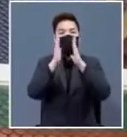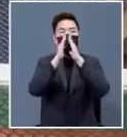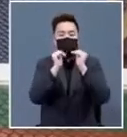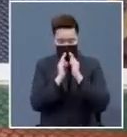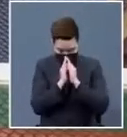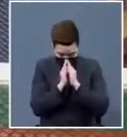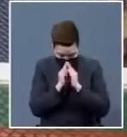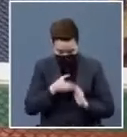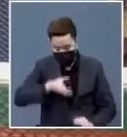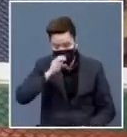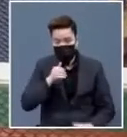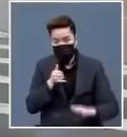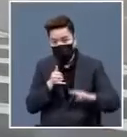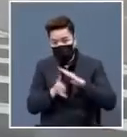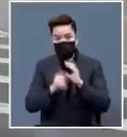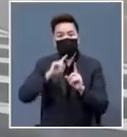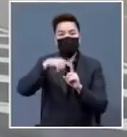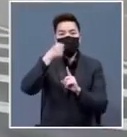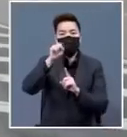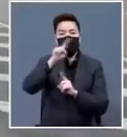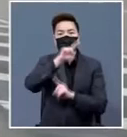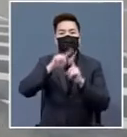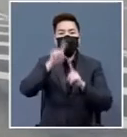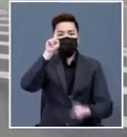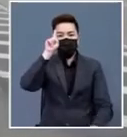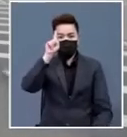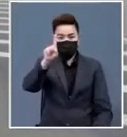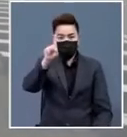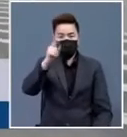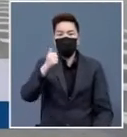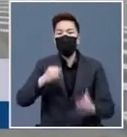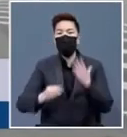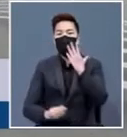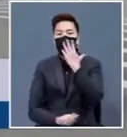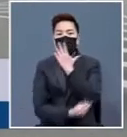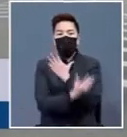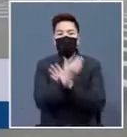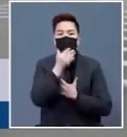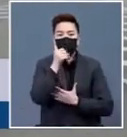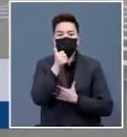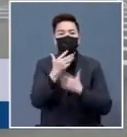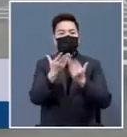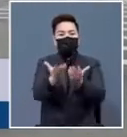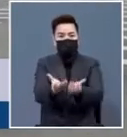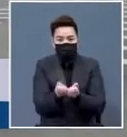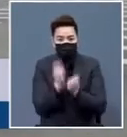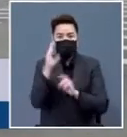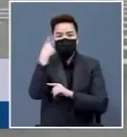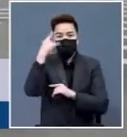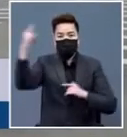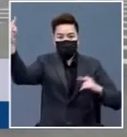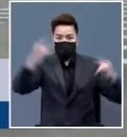ศรีรัตนศาสดารามได้ตั้งแต่วันที่ 1พฤศจิกายนนี้เป็นต้นไปนะคะถือเป็นโอกาสที่ดีค่ะที่จะได้ต้อนรับนนท่อง